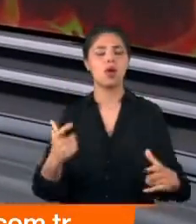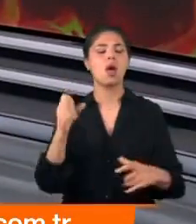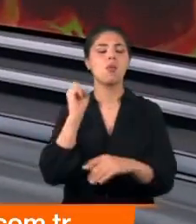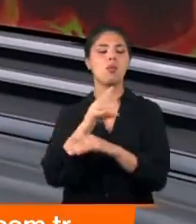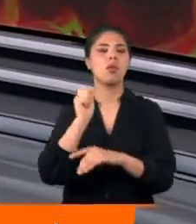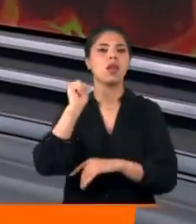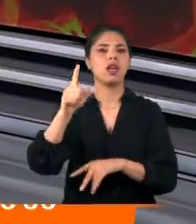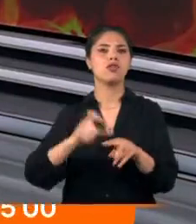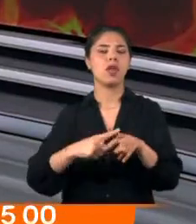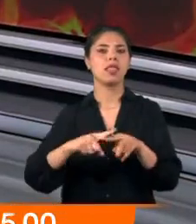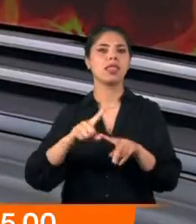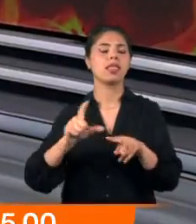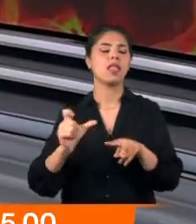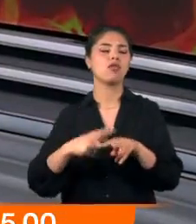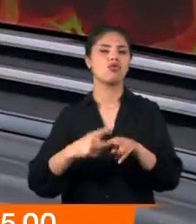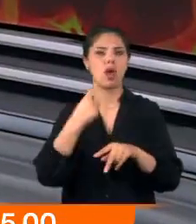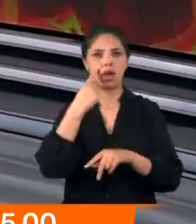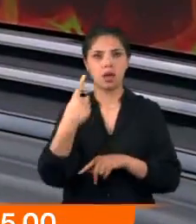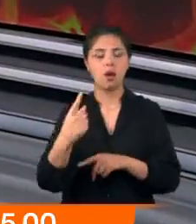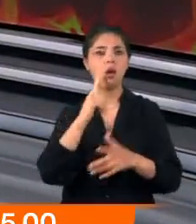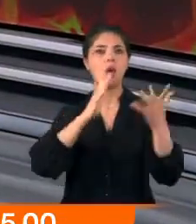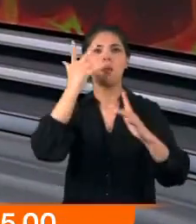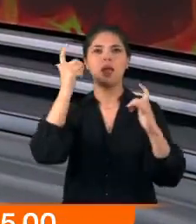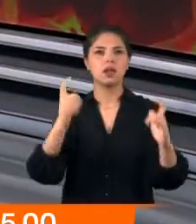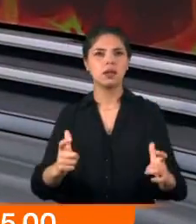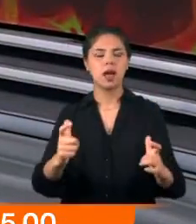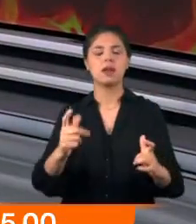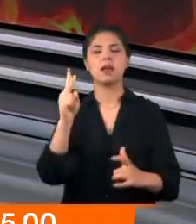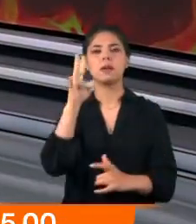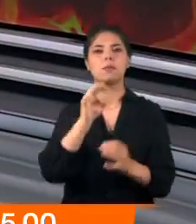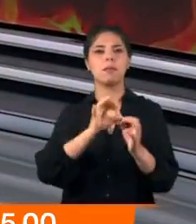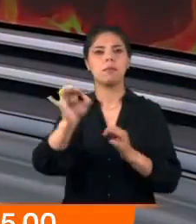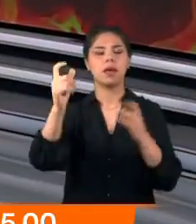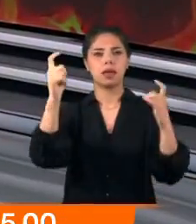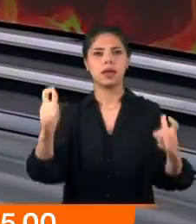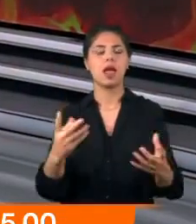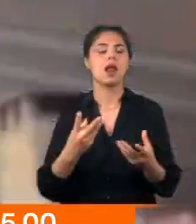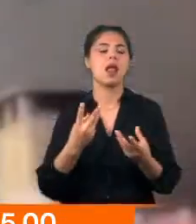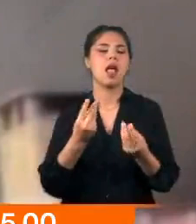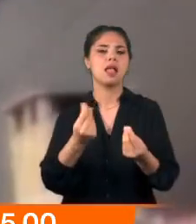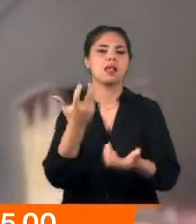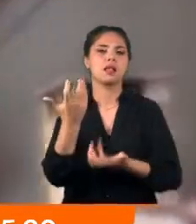Datça'dan geldi. Ormanlık alanda çıkan yangında 25 hektar kül oldu.